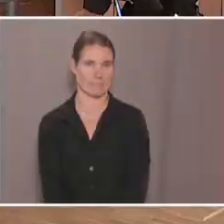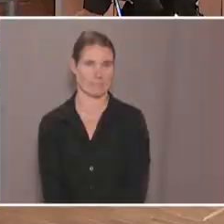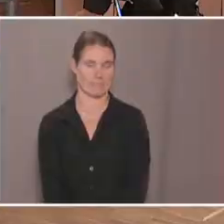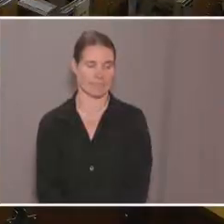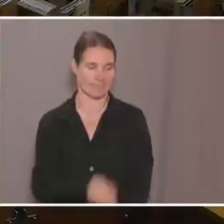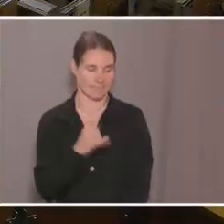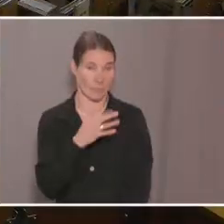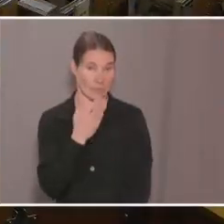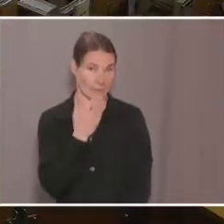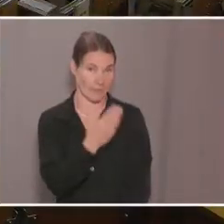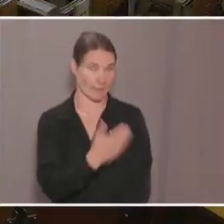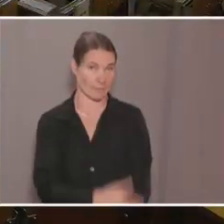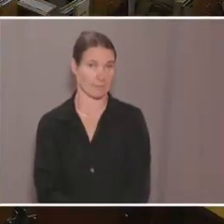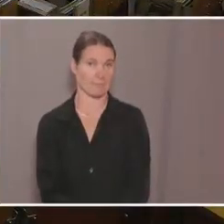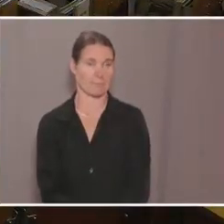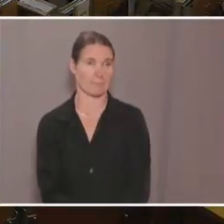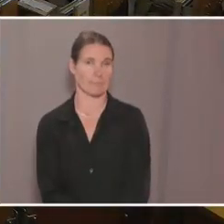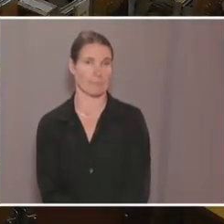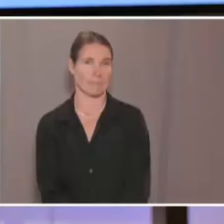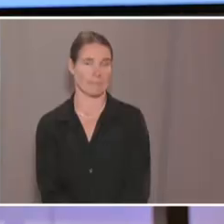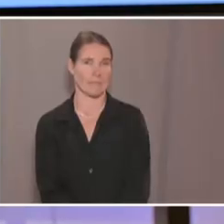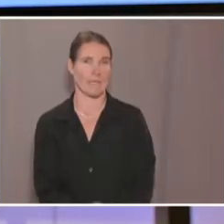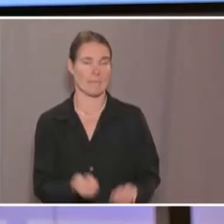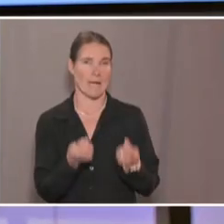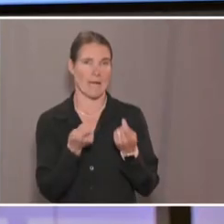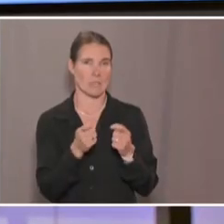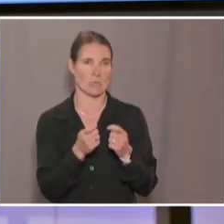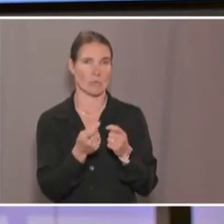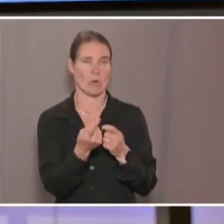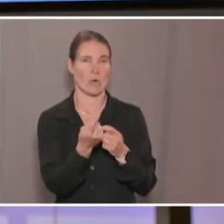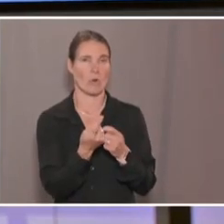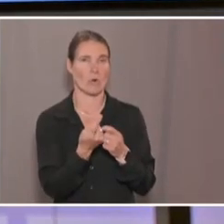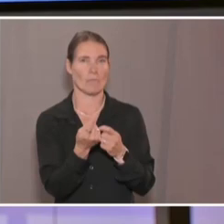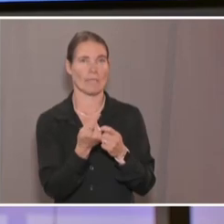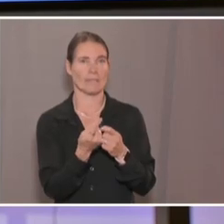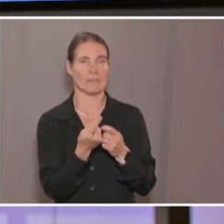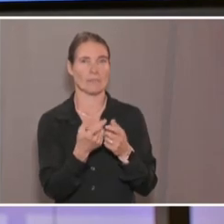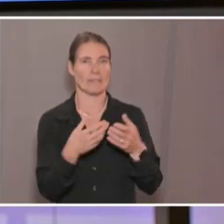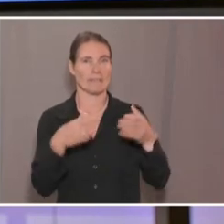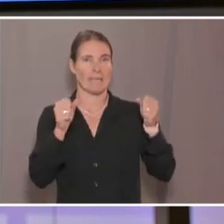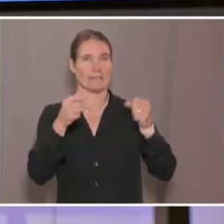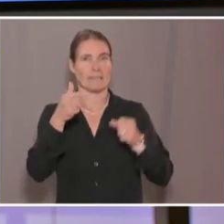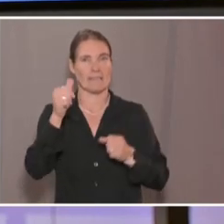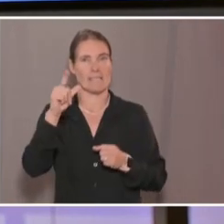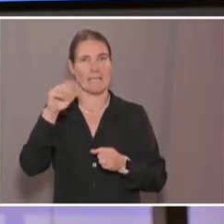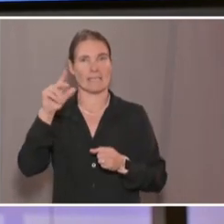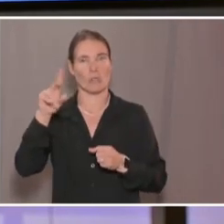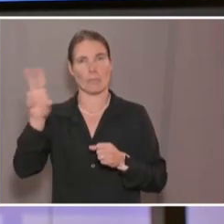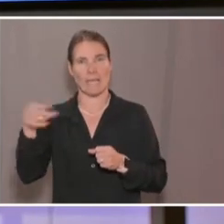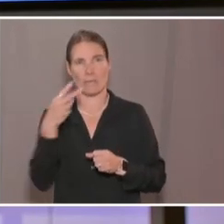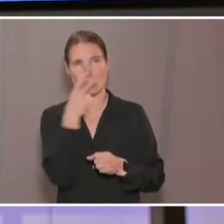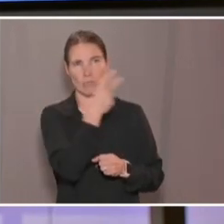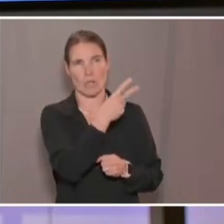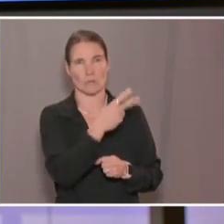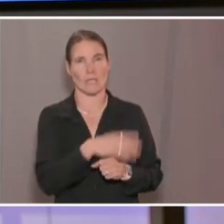Ja, dann vielen Dank. Und wir haben im Anschluss an den Festakt hier die Möglichkeit, uns Tallinn noch mal kurz anzuschauen. Mit